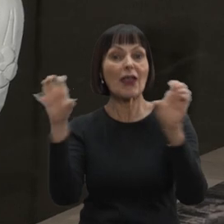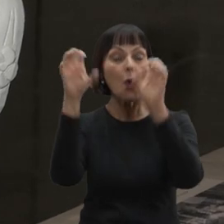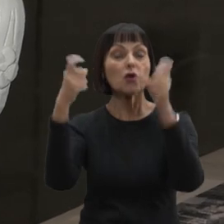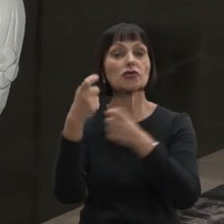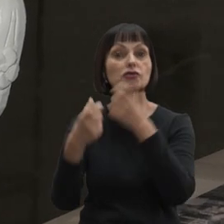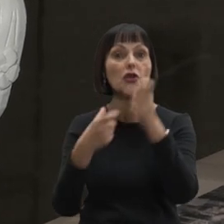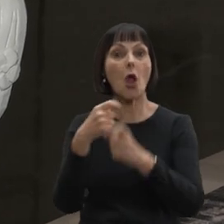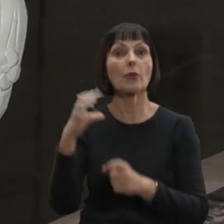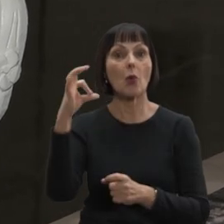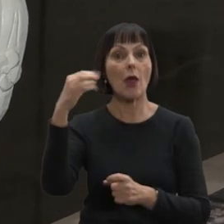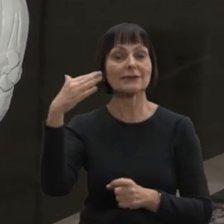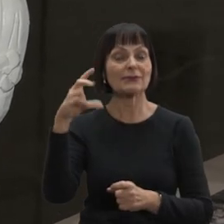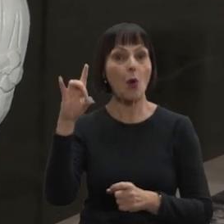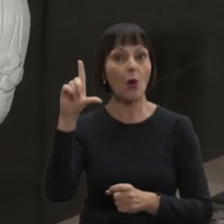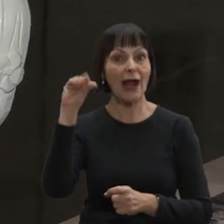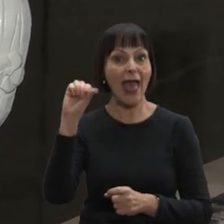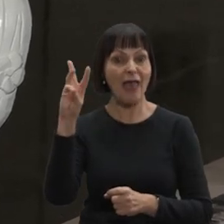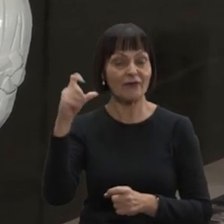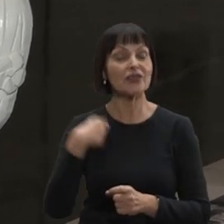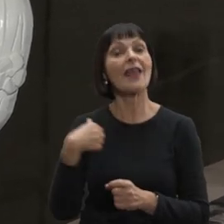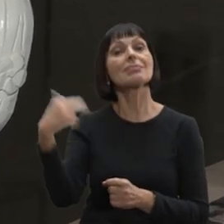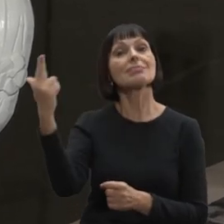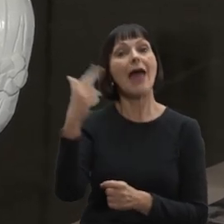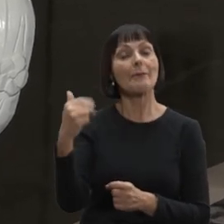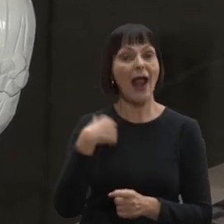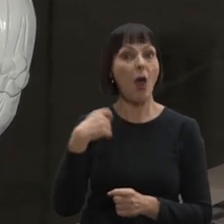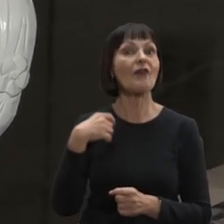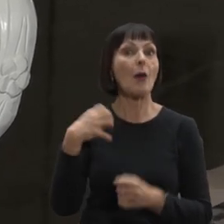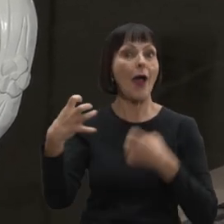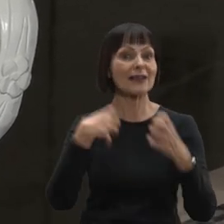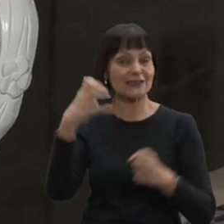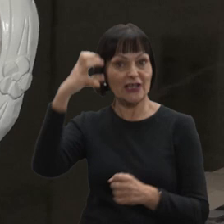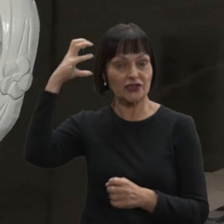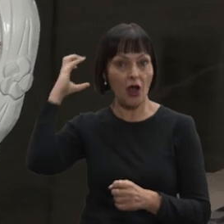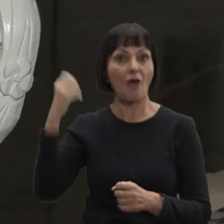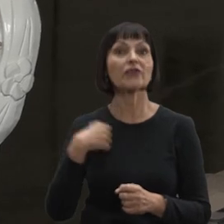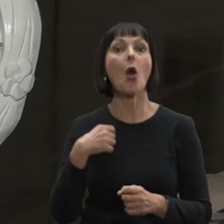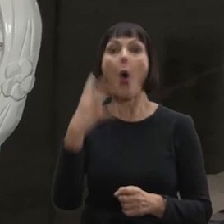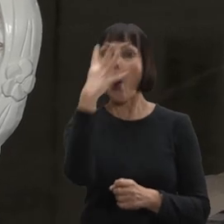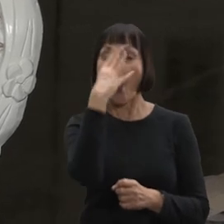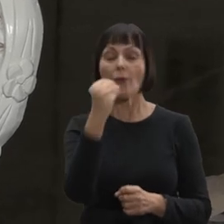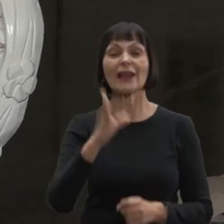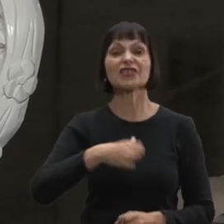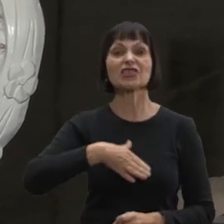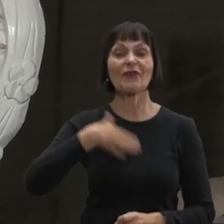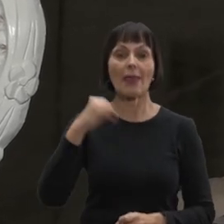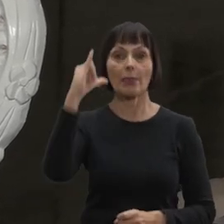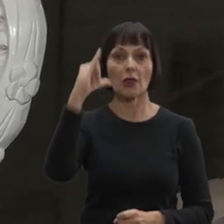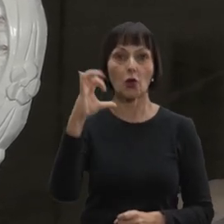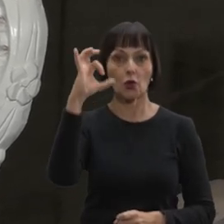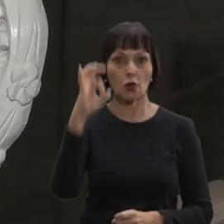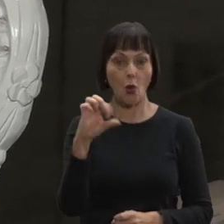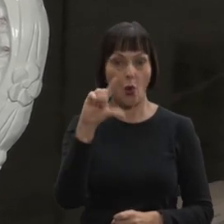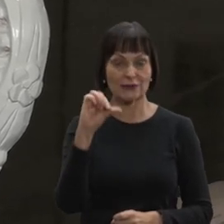dekorował i do którego również sam Czechowicz namalował nieistniejący dzisiaj obraz świętego Józefa do głównego